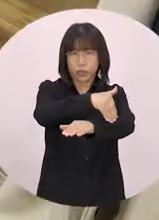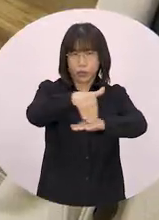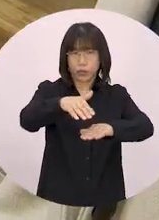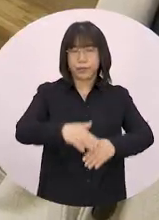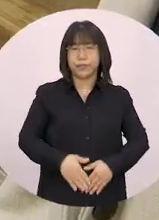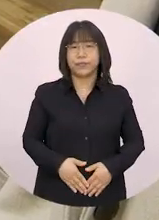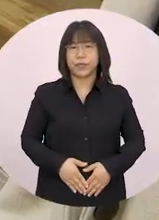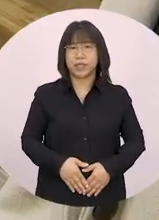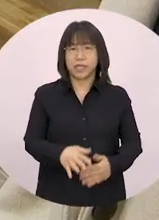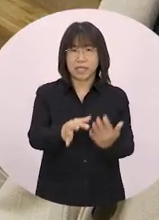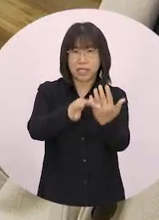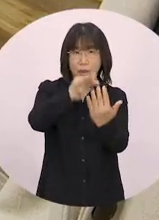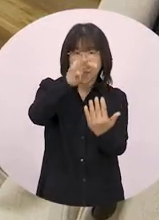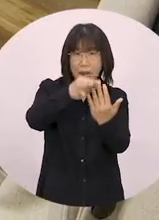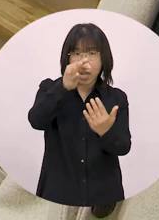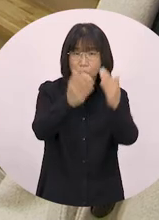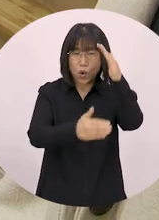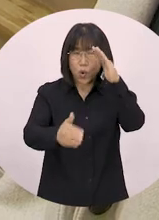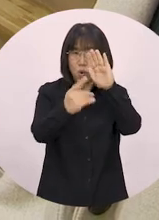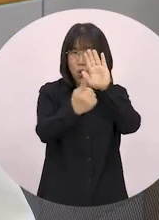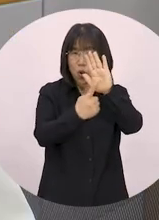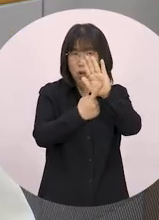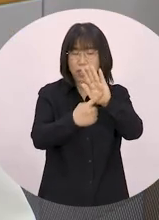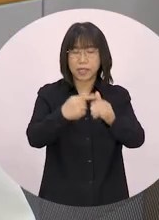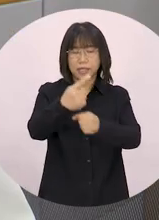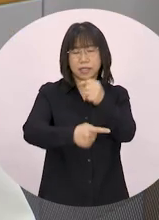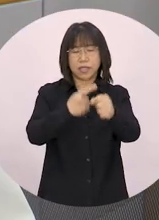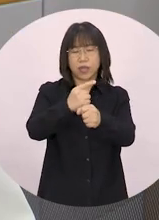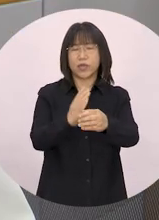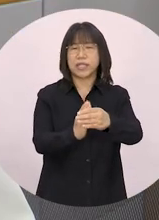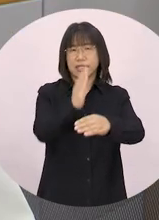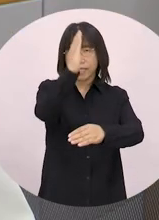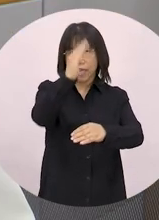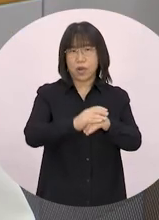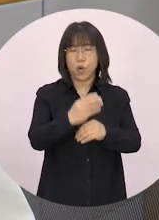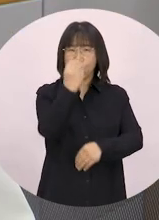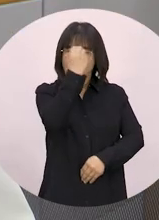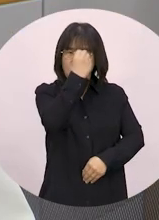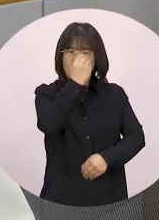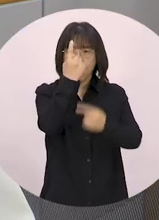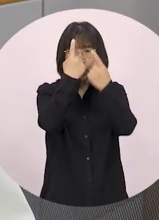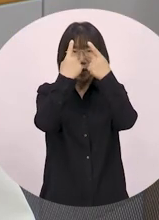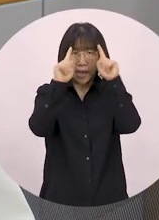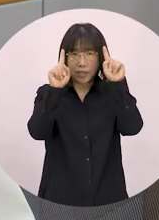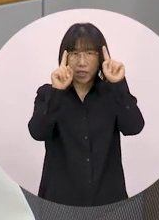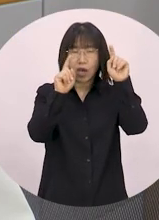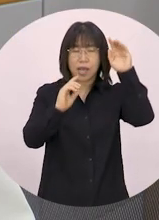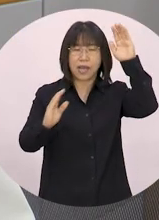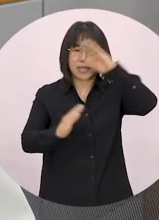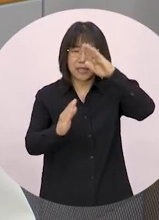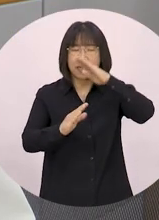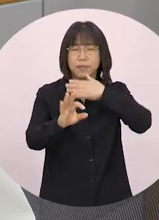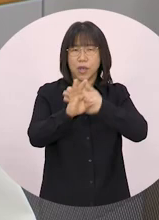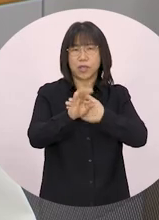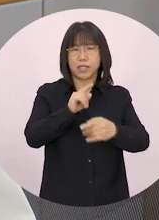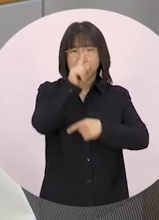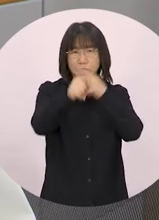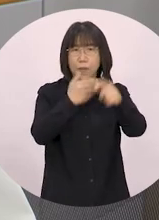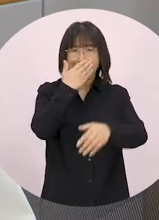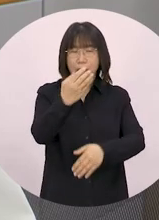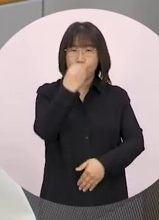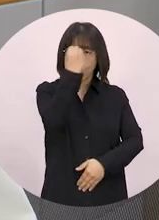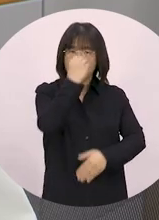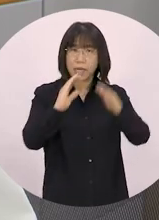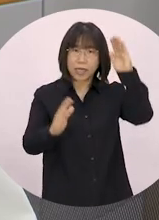장학금을 지원합니다. 선발 공고일 현재 1년 이상 강서구에 거주하고 있는 고등학생 및 대학교 재학생면 신청할